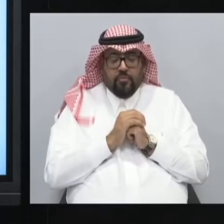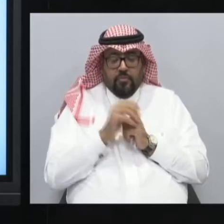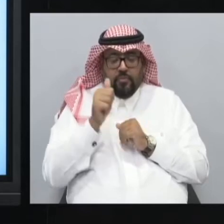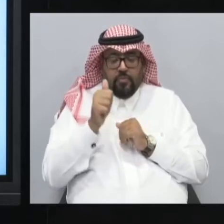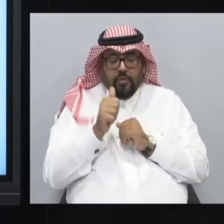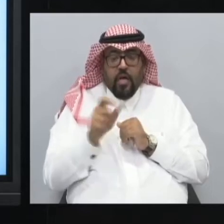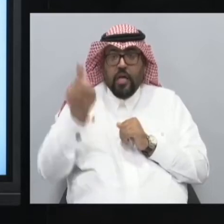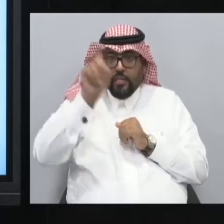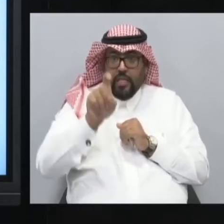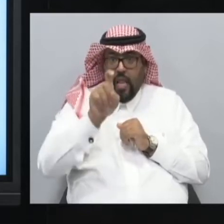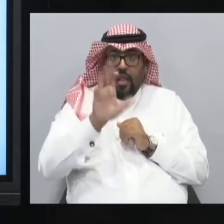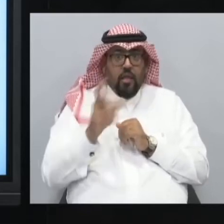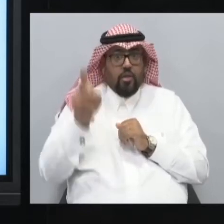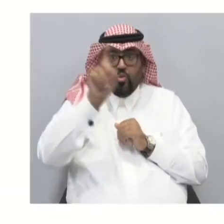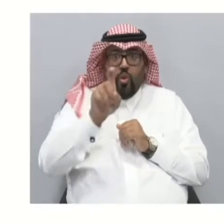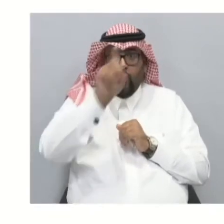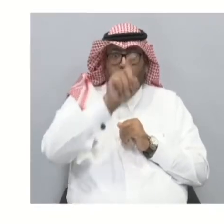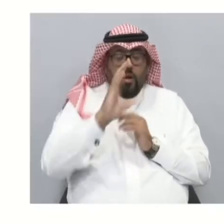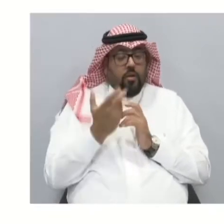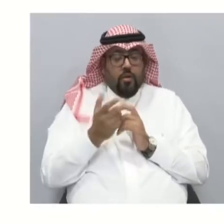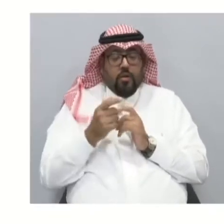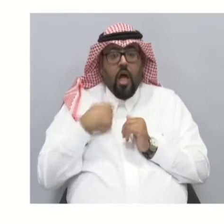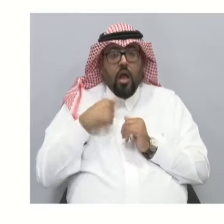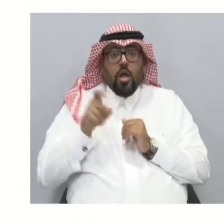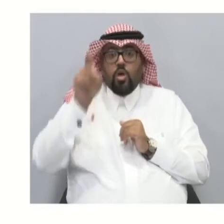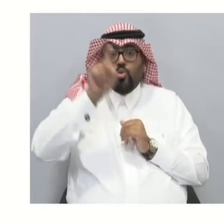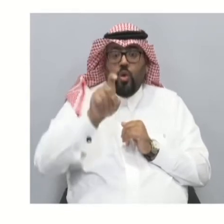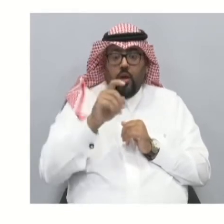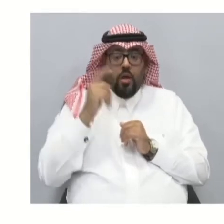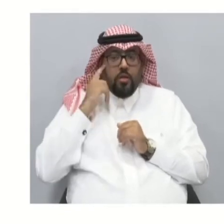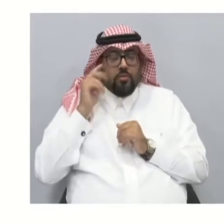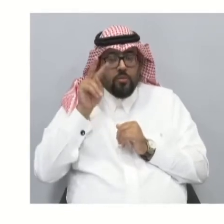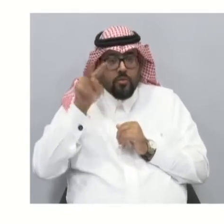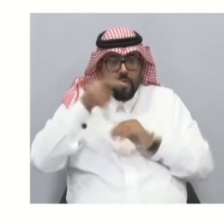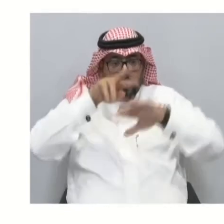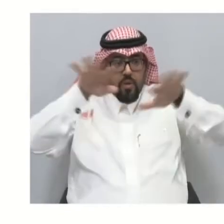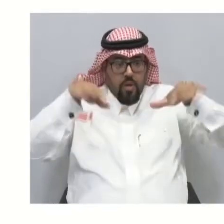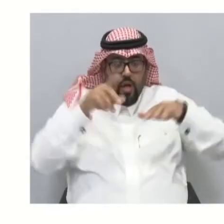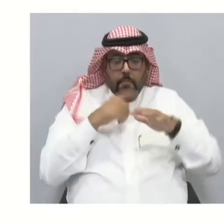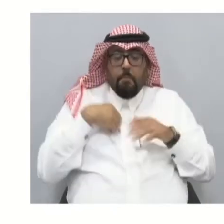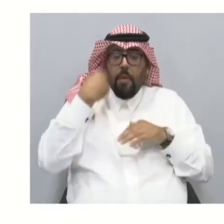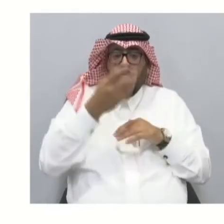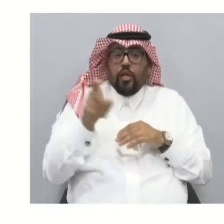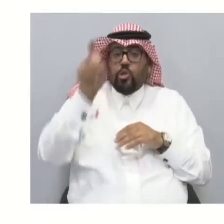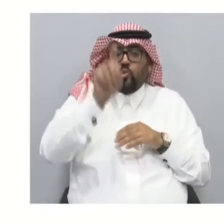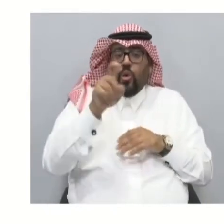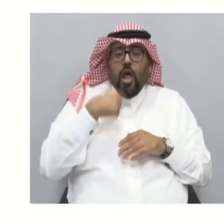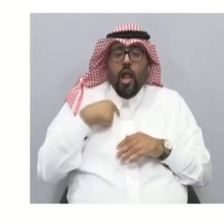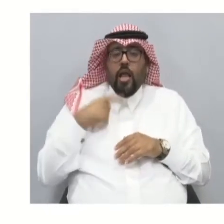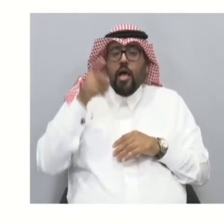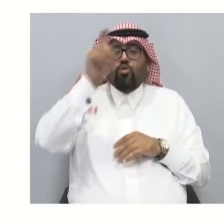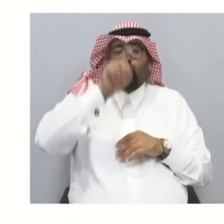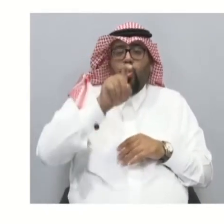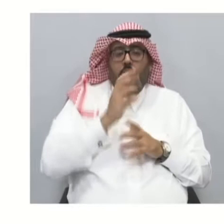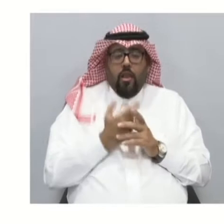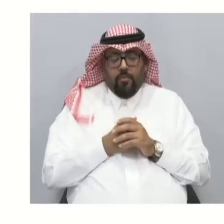جميل، اسأل. إذن أستطلع ثم أسأل، أستطلع ثم أسأل، الذي هي أو استطلع